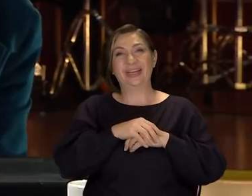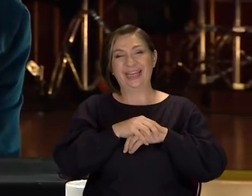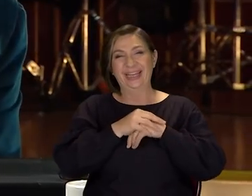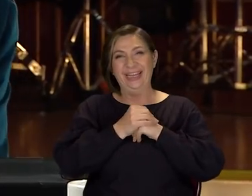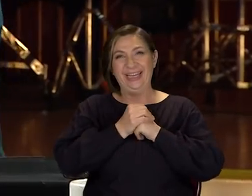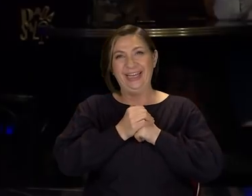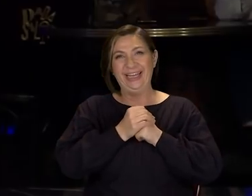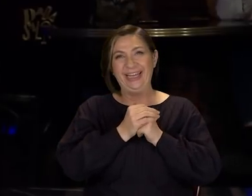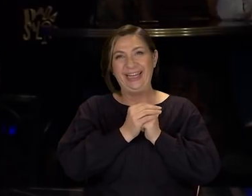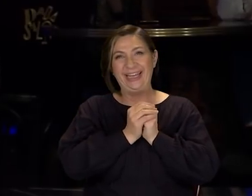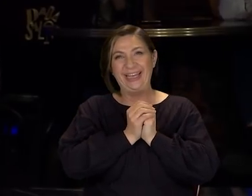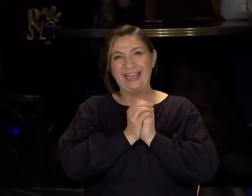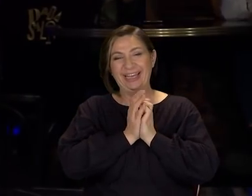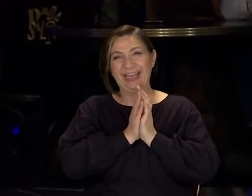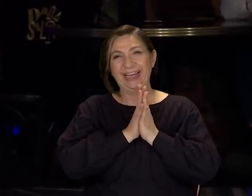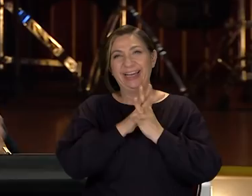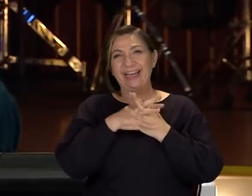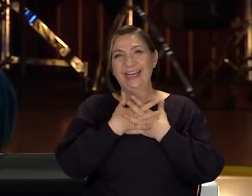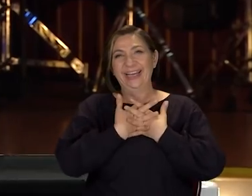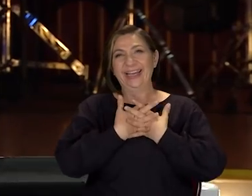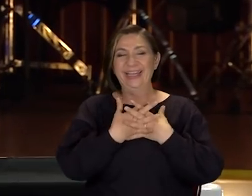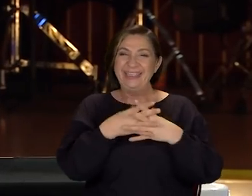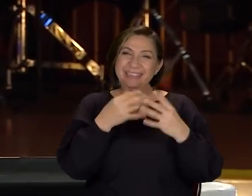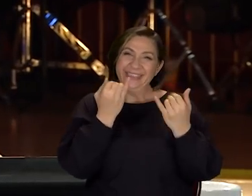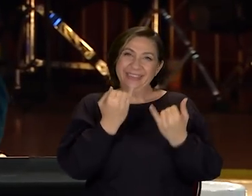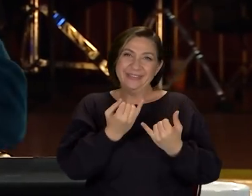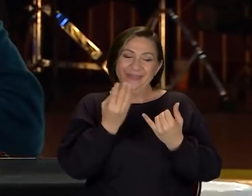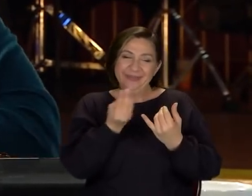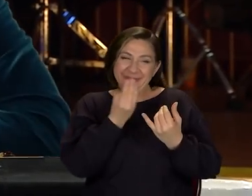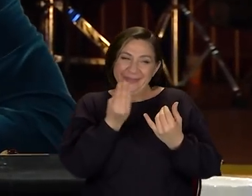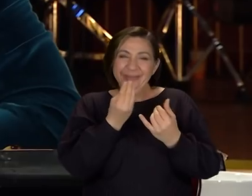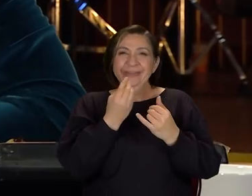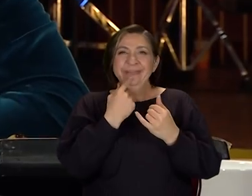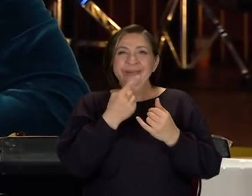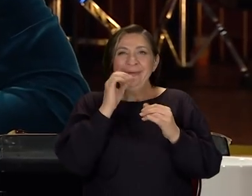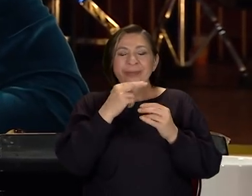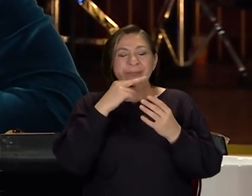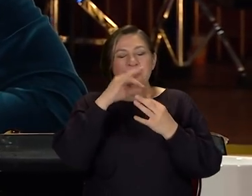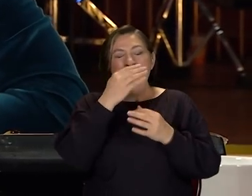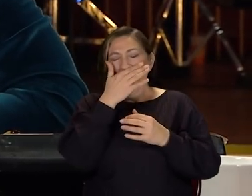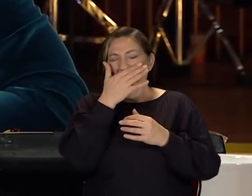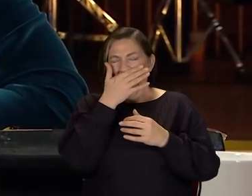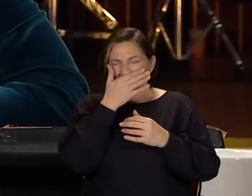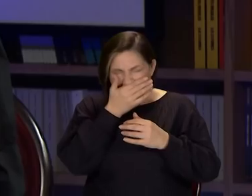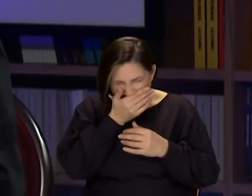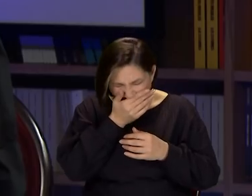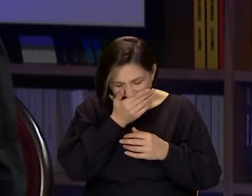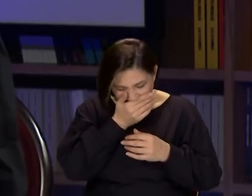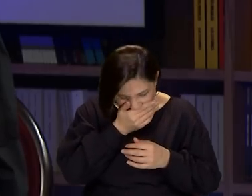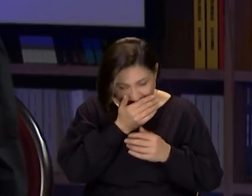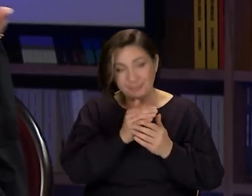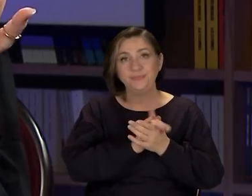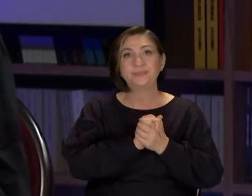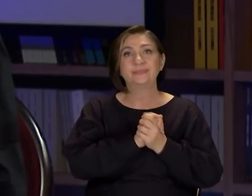Hep ele sığma minnacık. Zarifim, küçüme. Tatlım, küçüğüm falan. Ah ulan. Şey, demek bunu oynuyorsunuz.